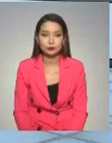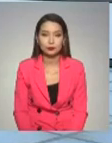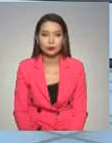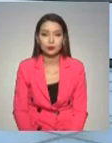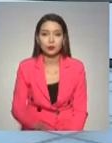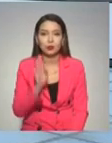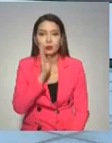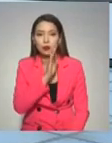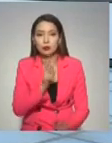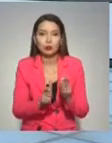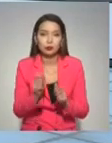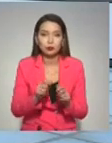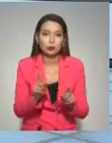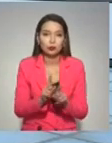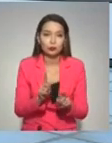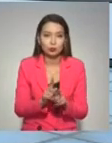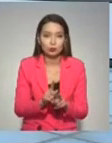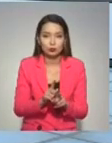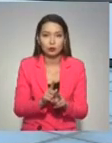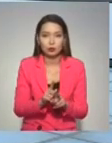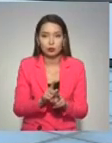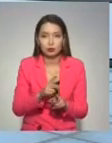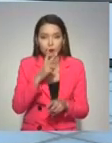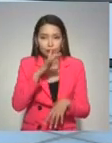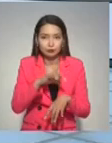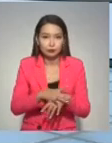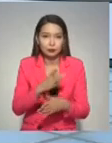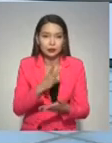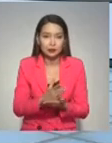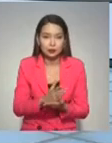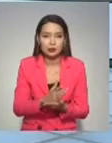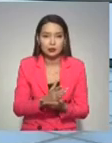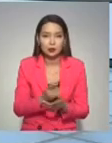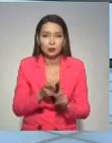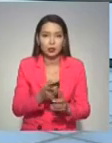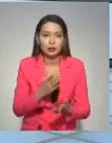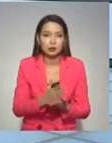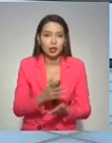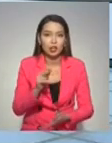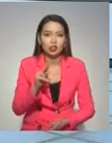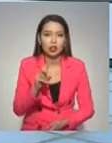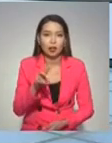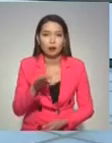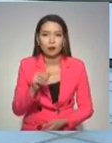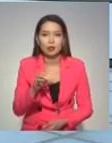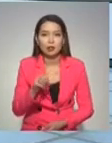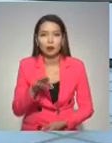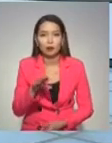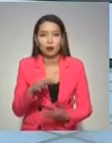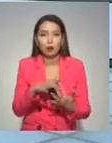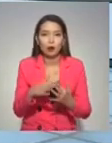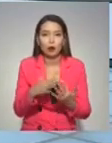Анас дүйінде сынап табылды. Қарағандыда Нұра өзенінің жағасында тұратын Чикалова Садовой ауылдарының тұрғындары халықтан сынам